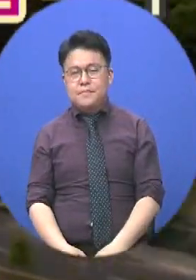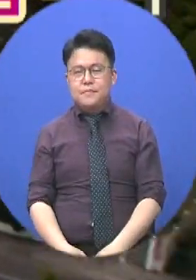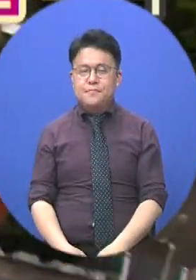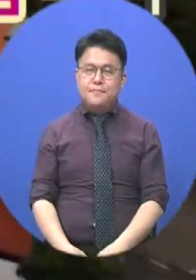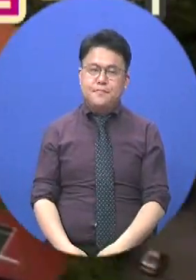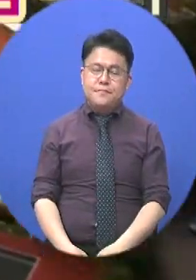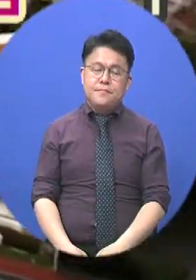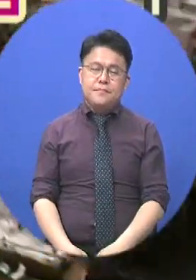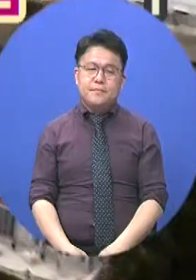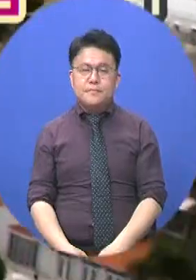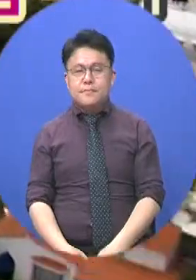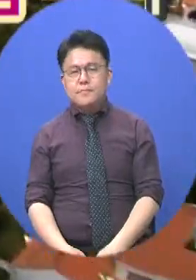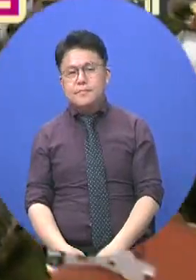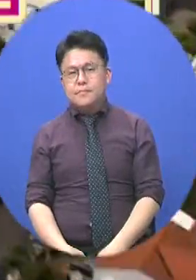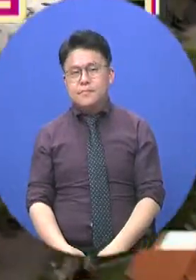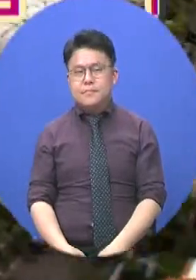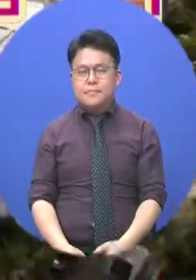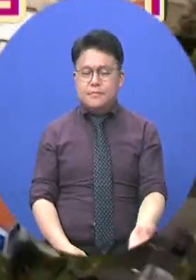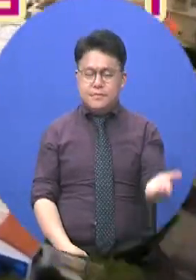짓니다.